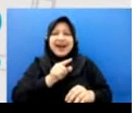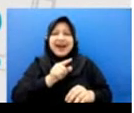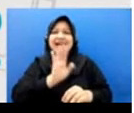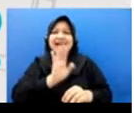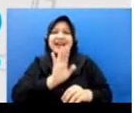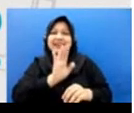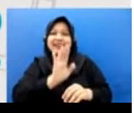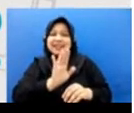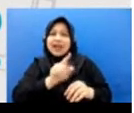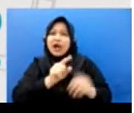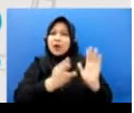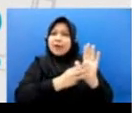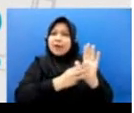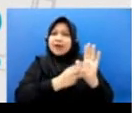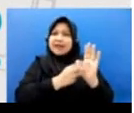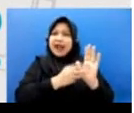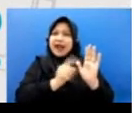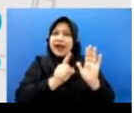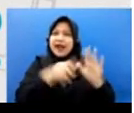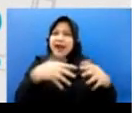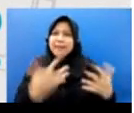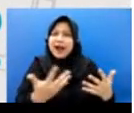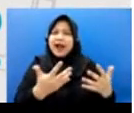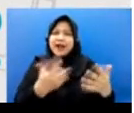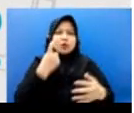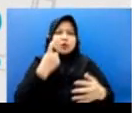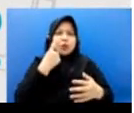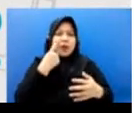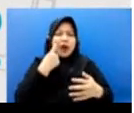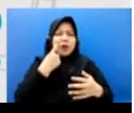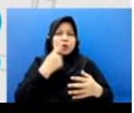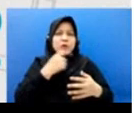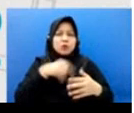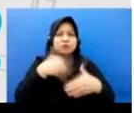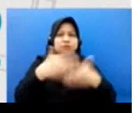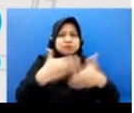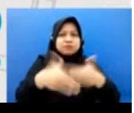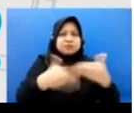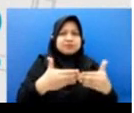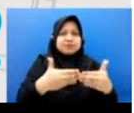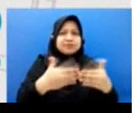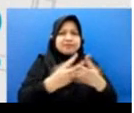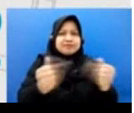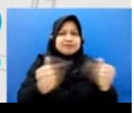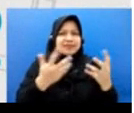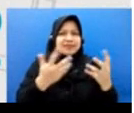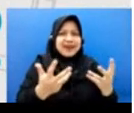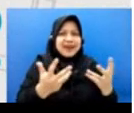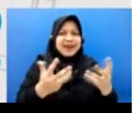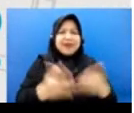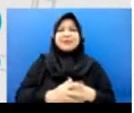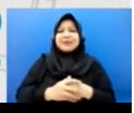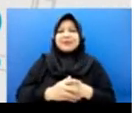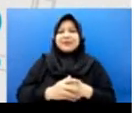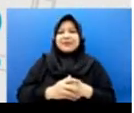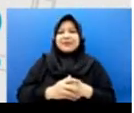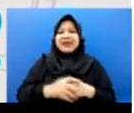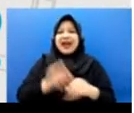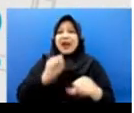sedang terjadi di dunia ini, yaitu COVID-19. Dengan bagaimana caranya menanggulangi bahaya